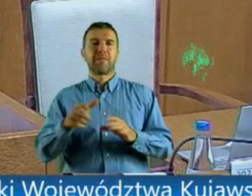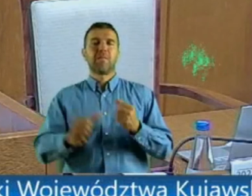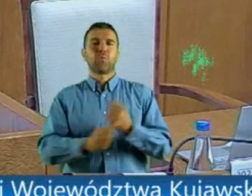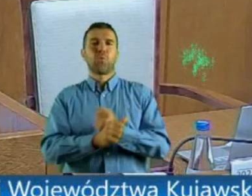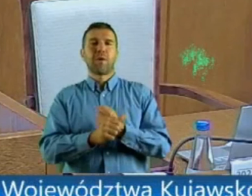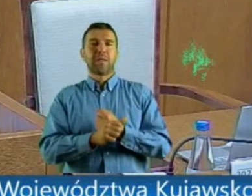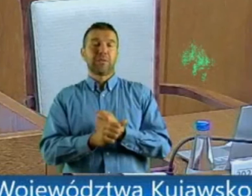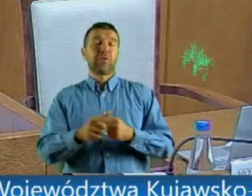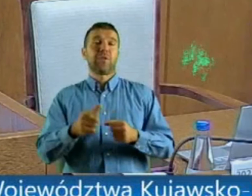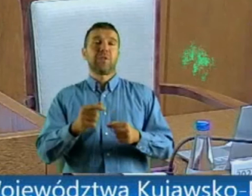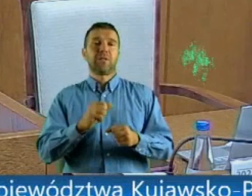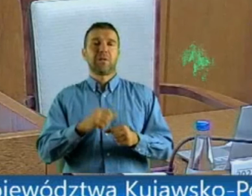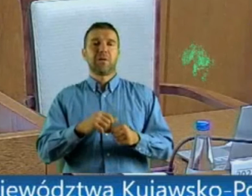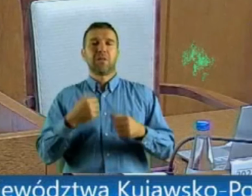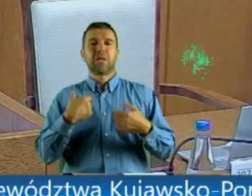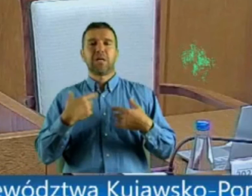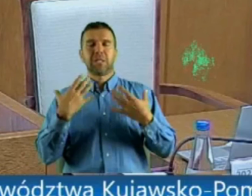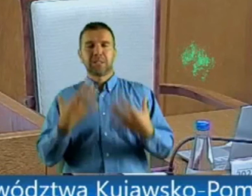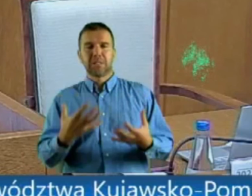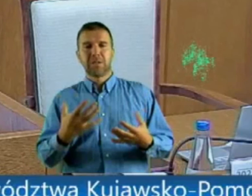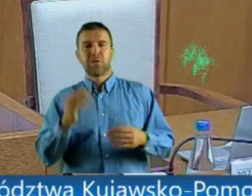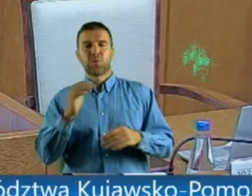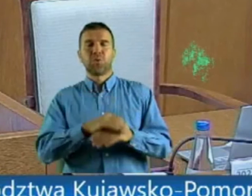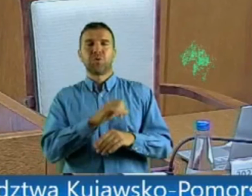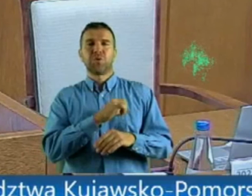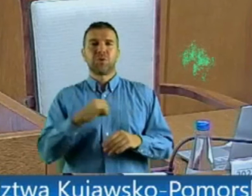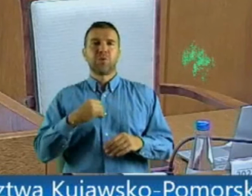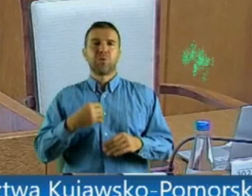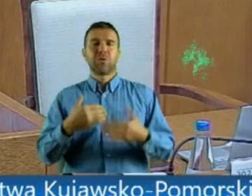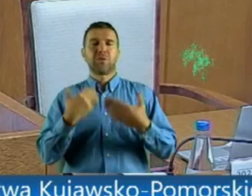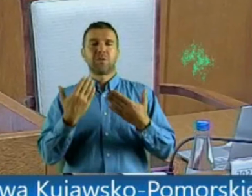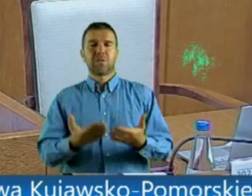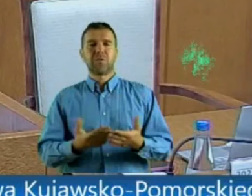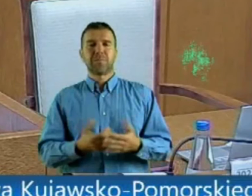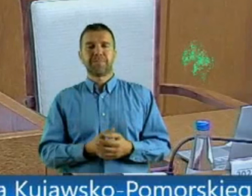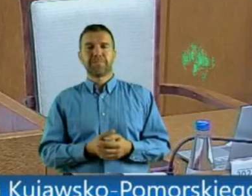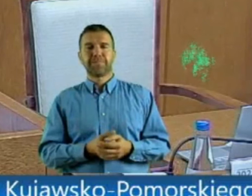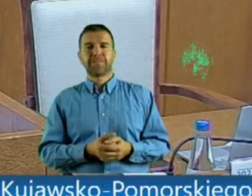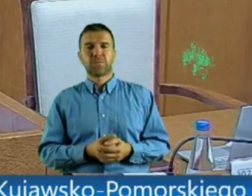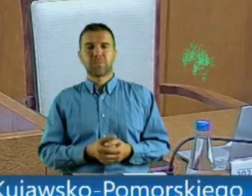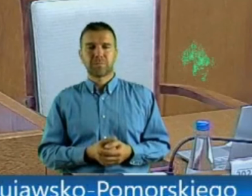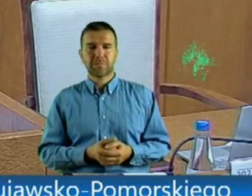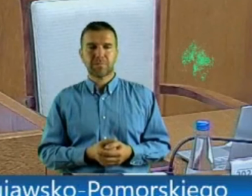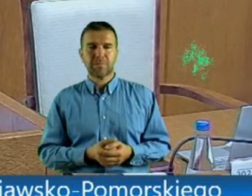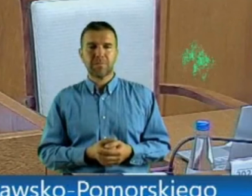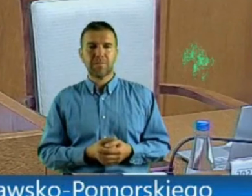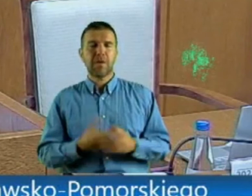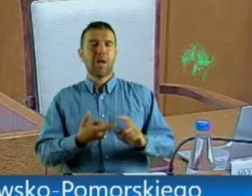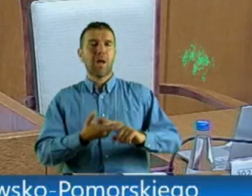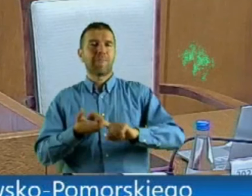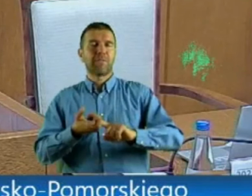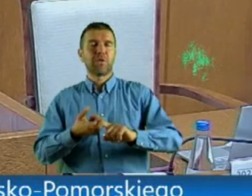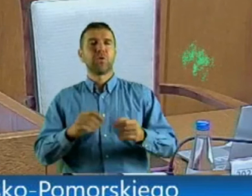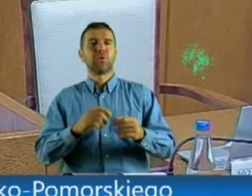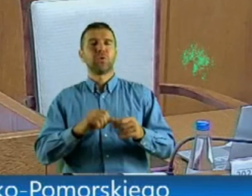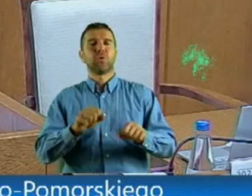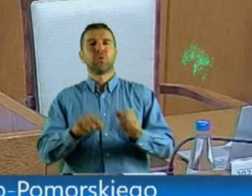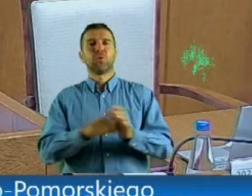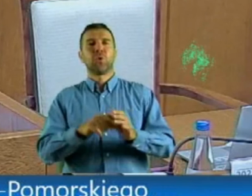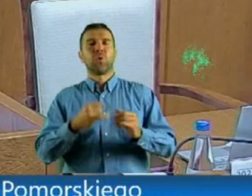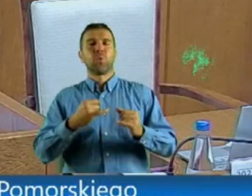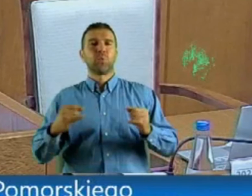elektronicznej zdecydowałem się na to, aby zamieścić linki do poszczególnych statutów